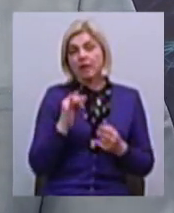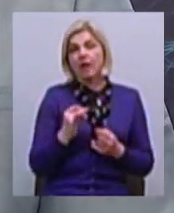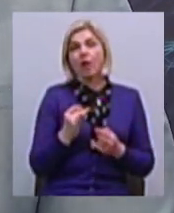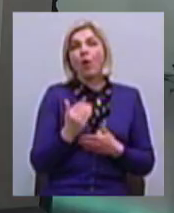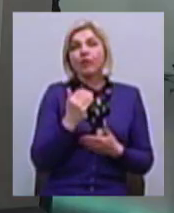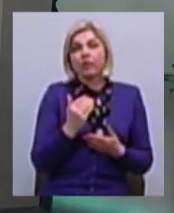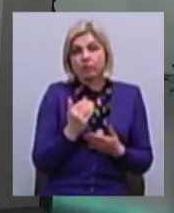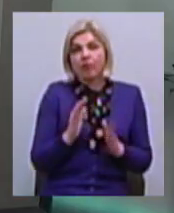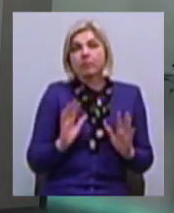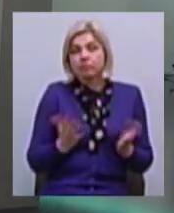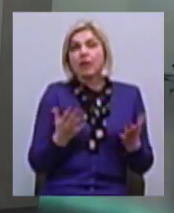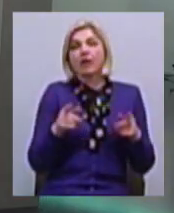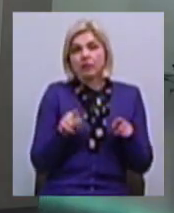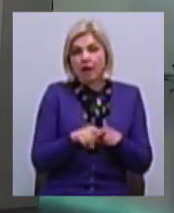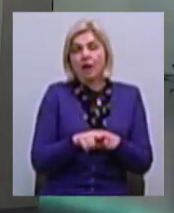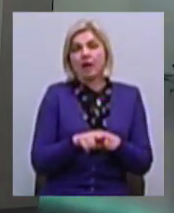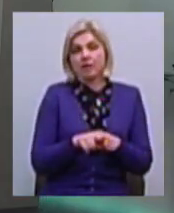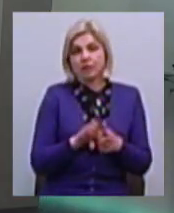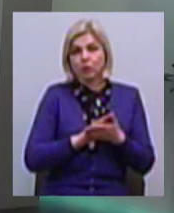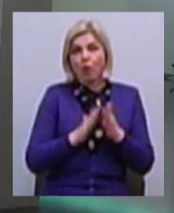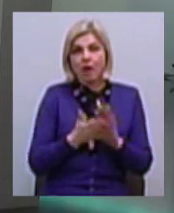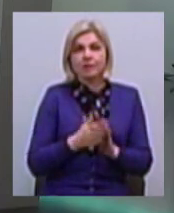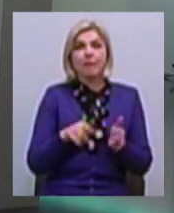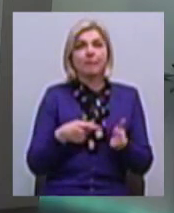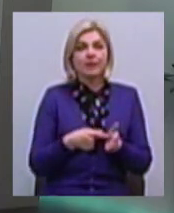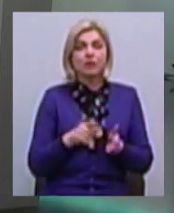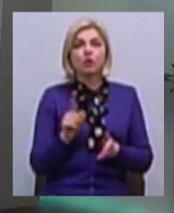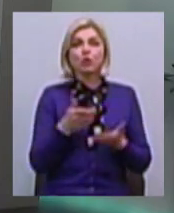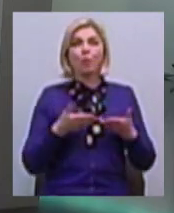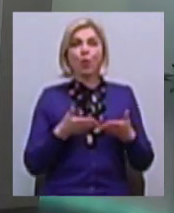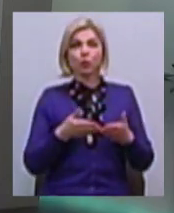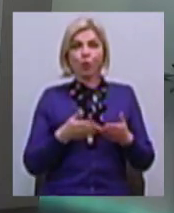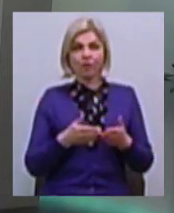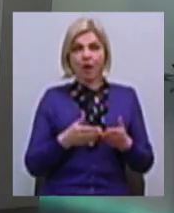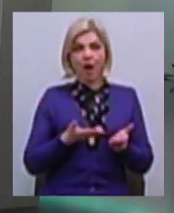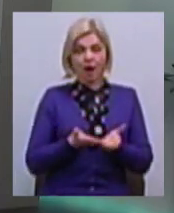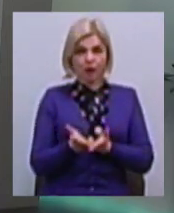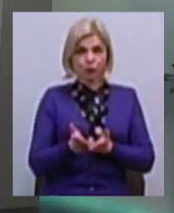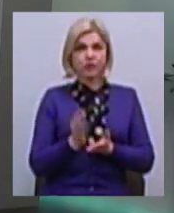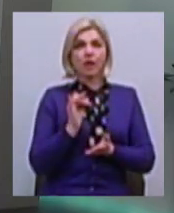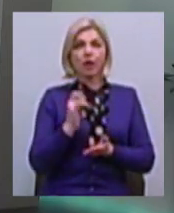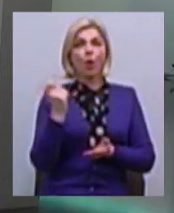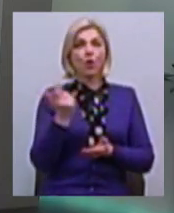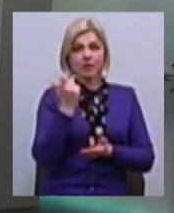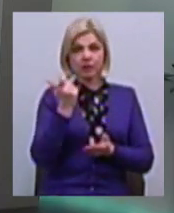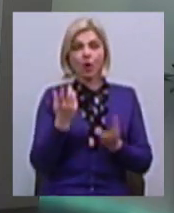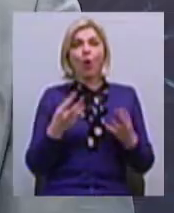Однак склалася така ситуація в місті, що портова галузь і морегосподарський